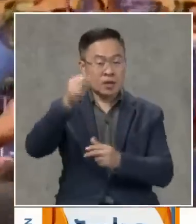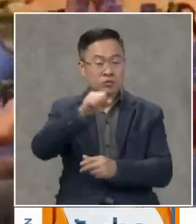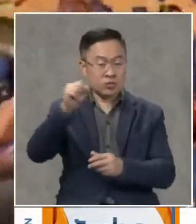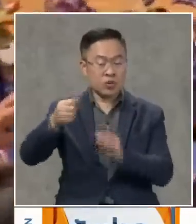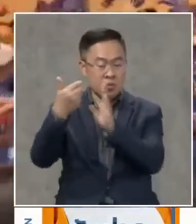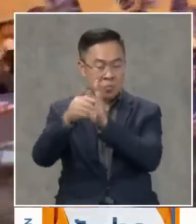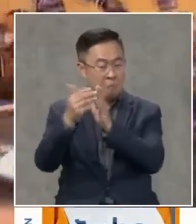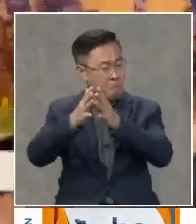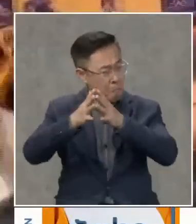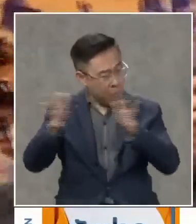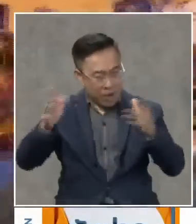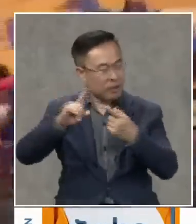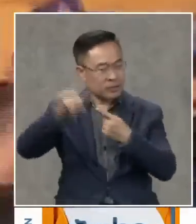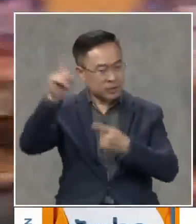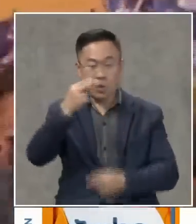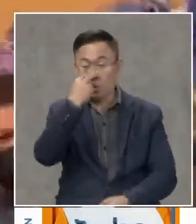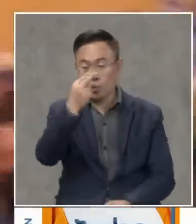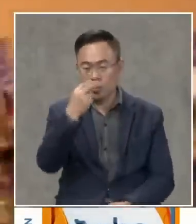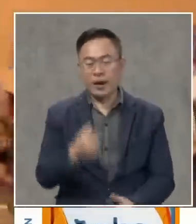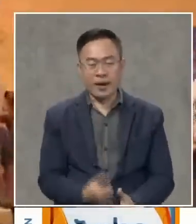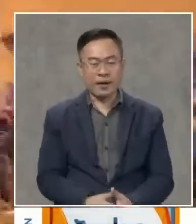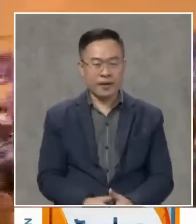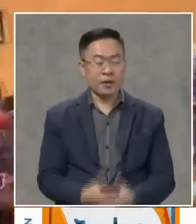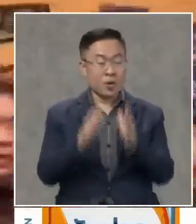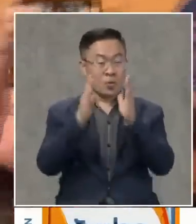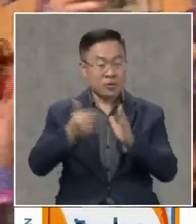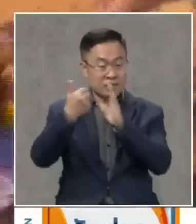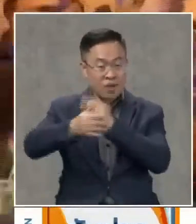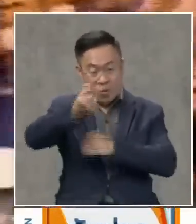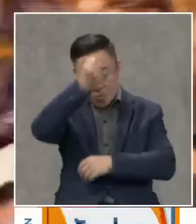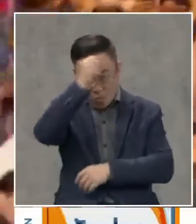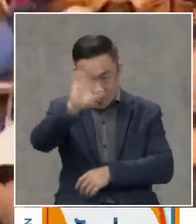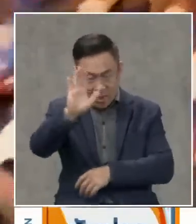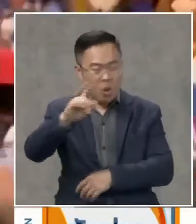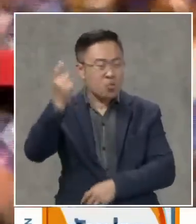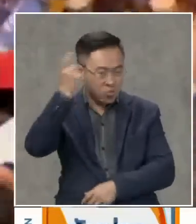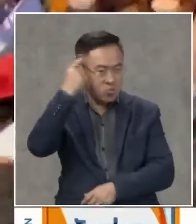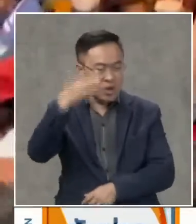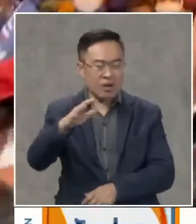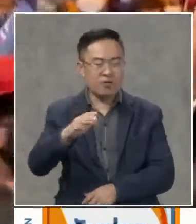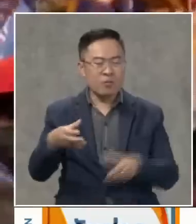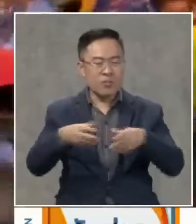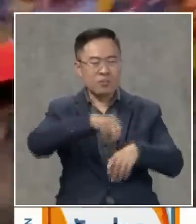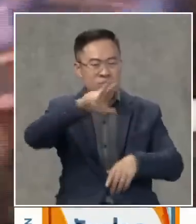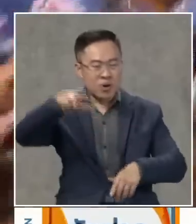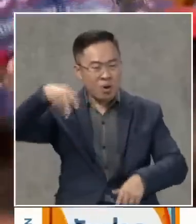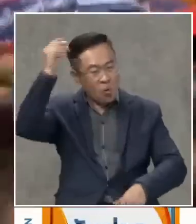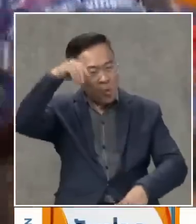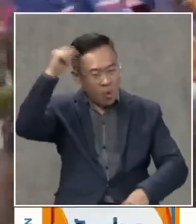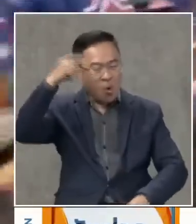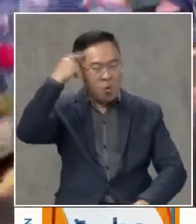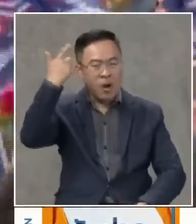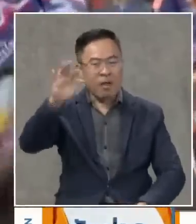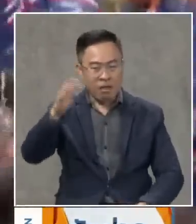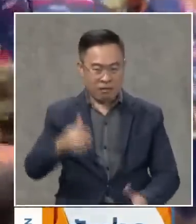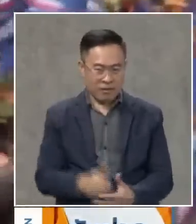างมากมายอย่างแน่นอนแล้วคนอีสานไม่ได้โง่ไม่ถูกจูงจมูกอีกต่อไปแล้วค ่ะขณะที่บรรยากาศบริเว